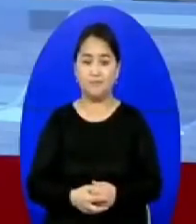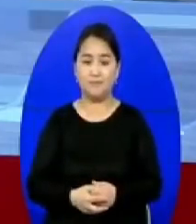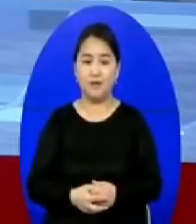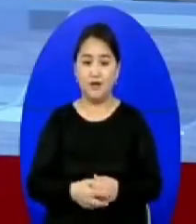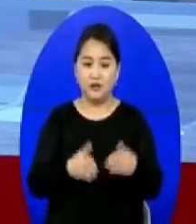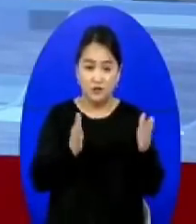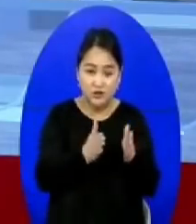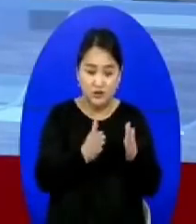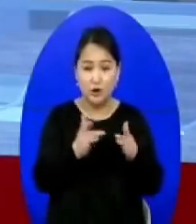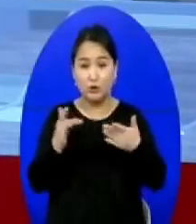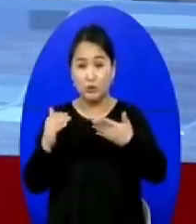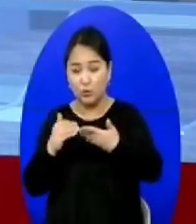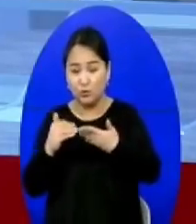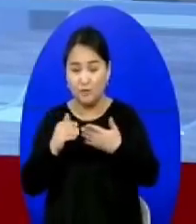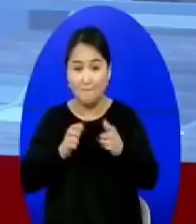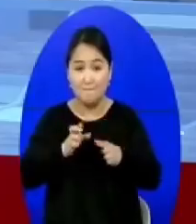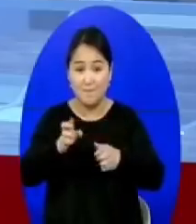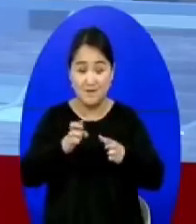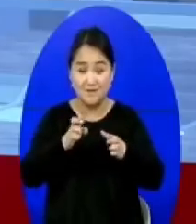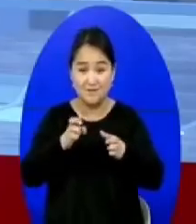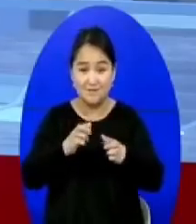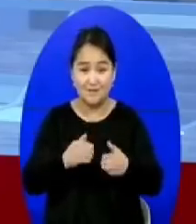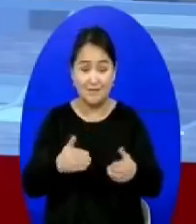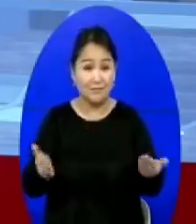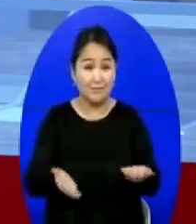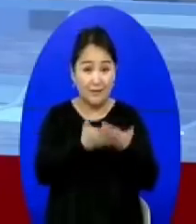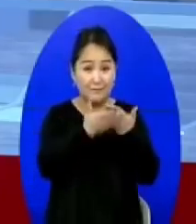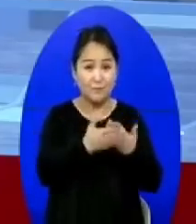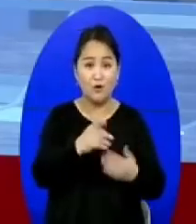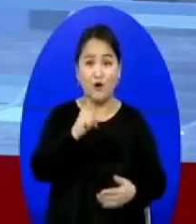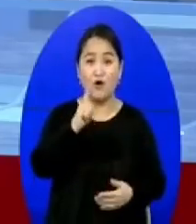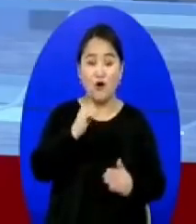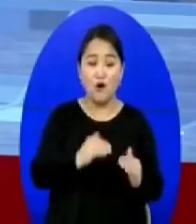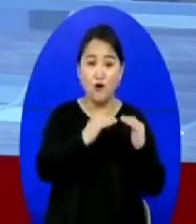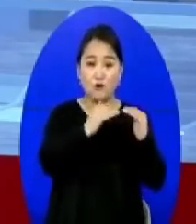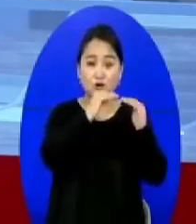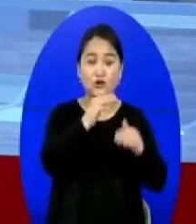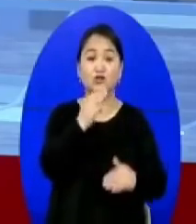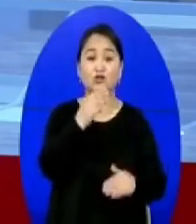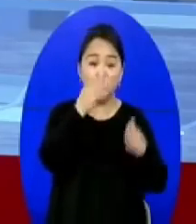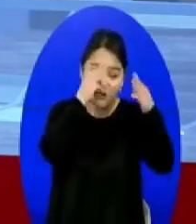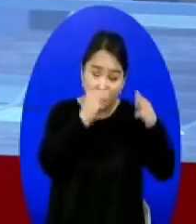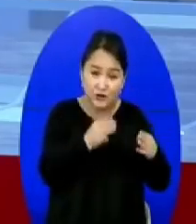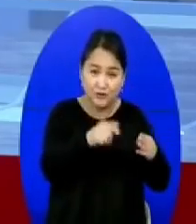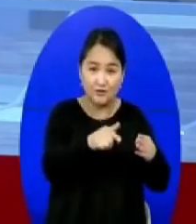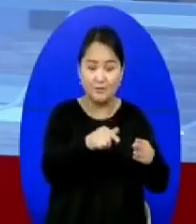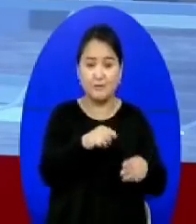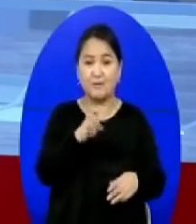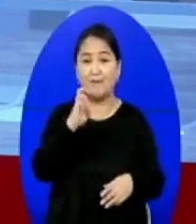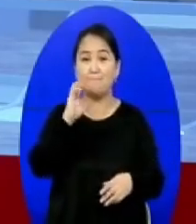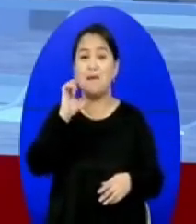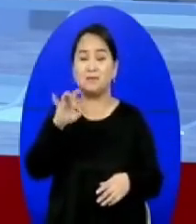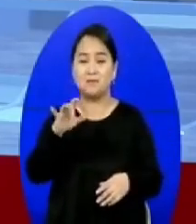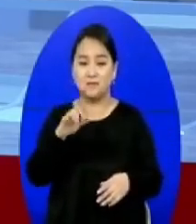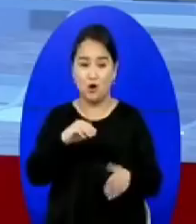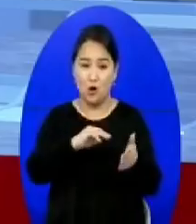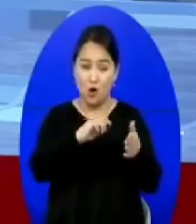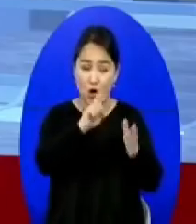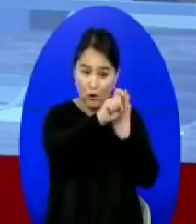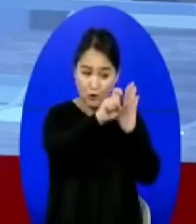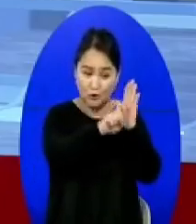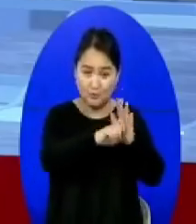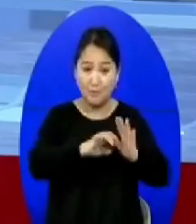Жижиг дунд бизнес эрхлэгчдийг дэмжих зорилгоор хөгжлийн шийдэл төрийн бус байгууллага BEST хөтөлбөрийг хэрэгжүүлж байна. Америкийн нэгдсэн улсын хөрөнгө оруулалтаар хэрэгжүүлж байгаа энэ хөтөлбөрийн